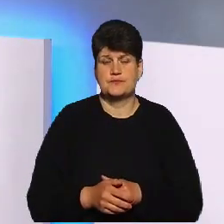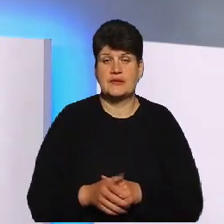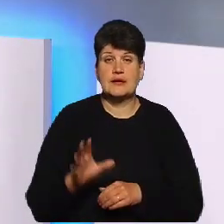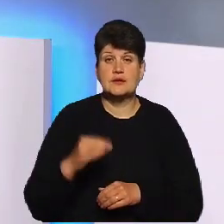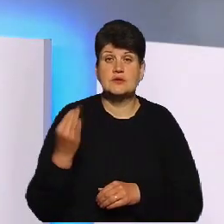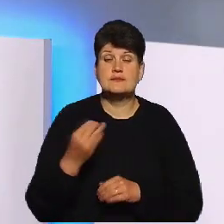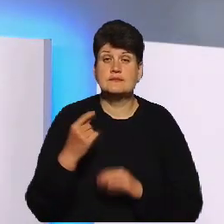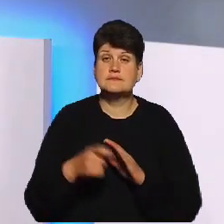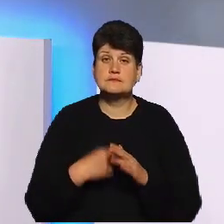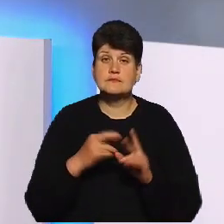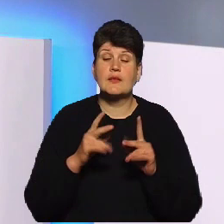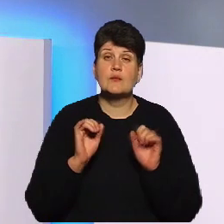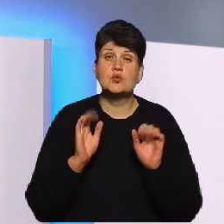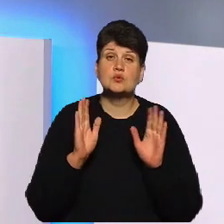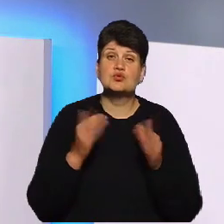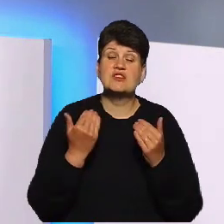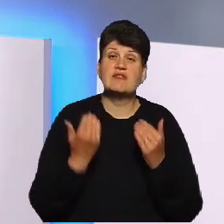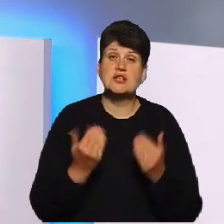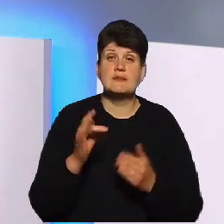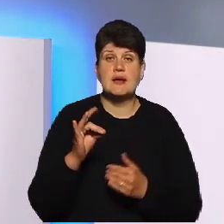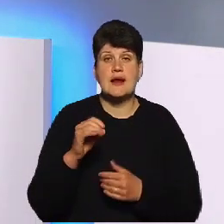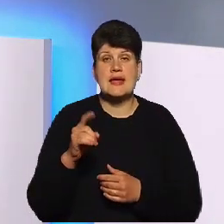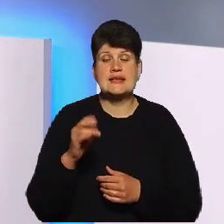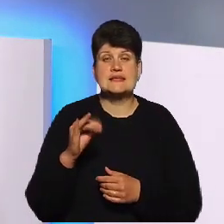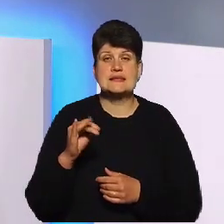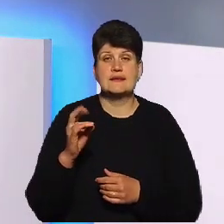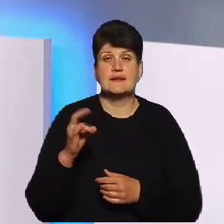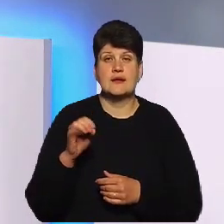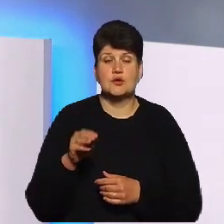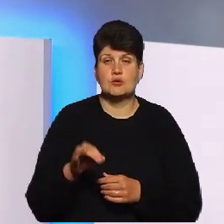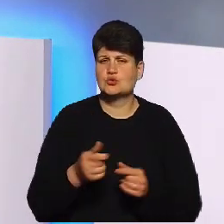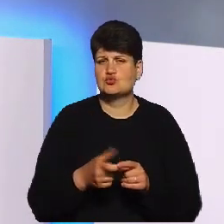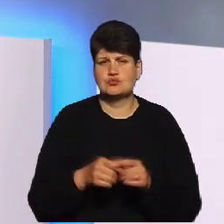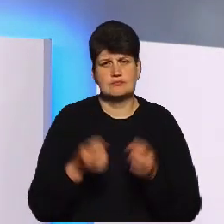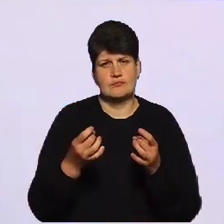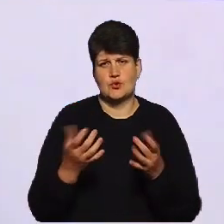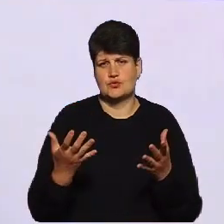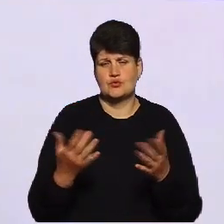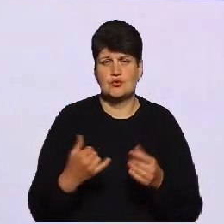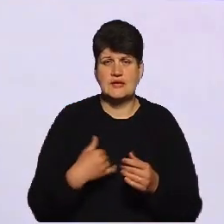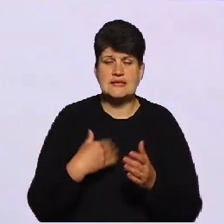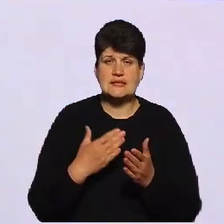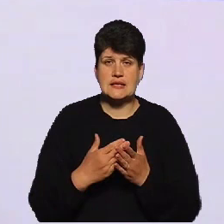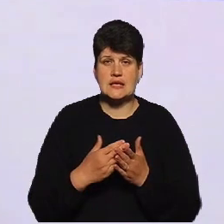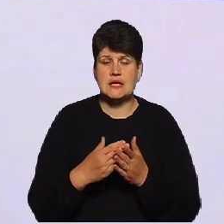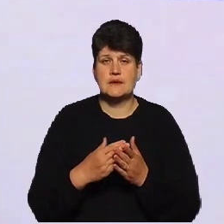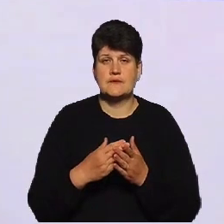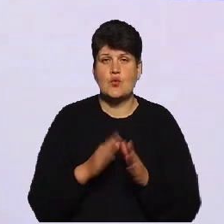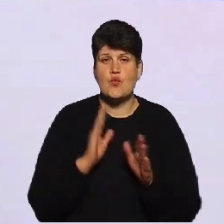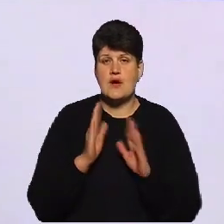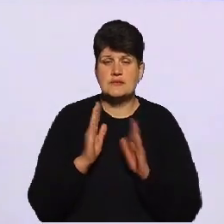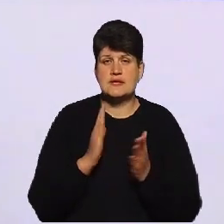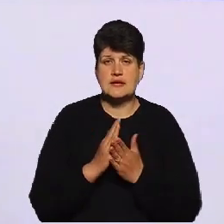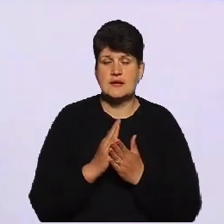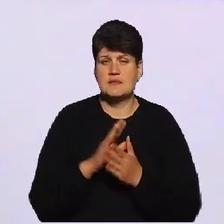стати можна вашим резидентом, якщо хтось щось творить. Дуже просто. Насправді, у нас є сторіночка, підписуйтеся на сторінку у Фейсбук. Ми всі